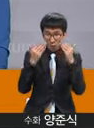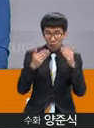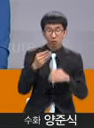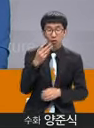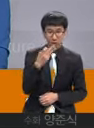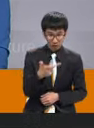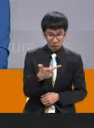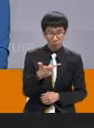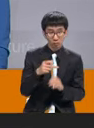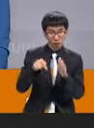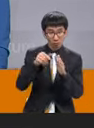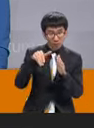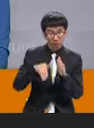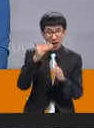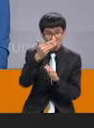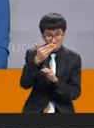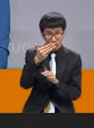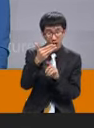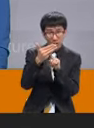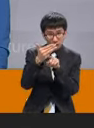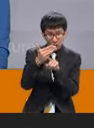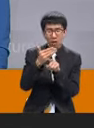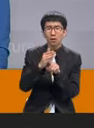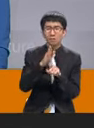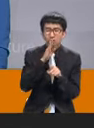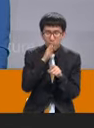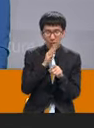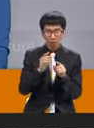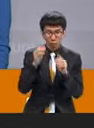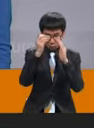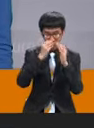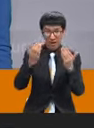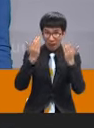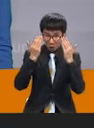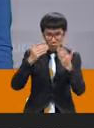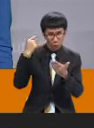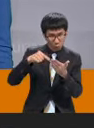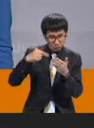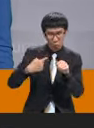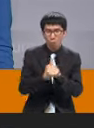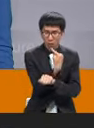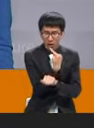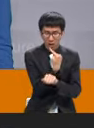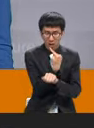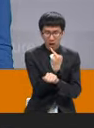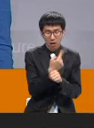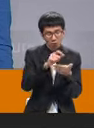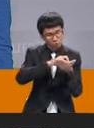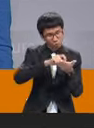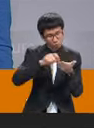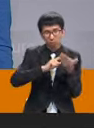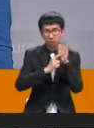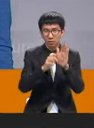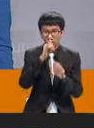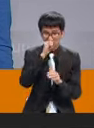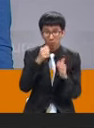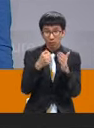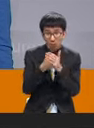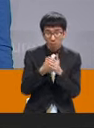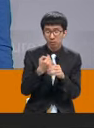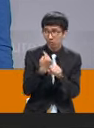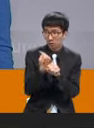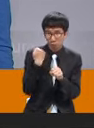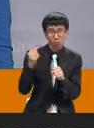대입 논술을 출제했다는 시민단체 분석 결과가 나왔습니다. 이같이 정규 교과를 벗어난 평가를 막기 위해